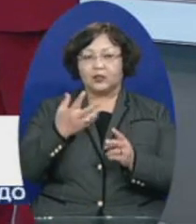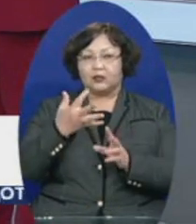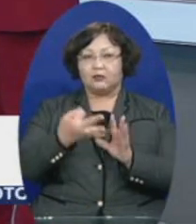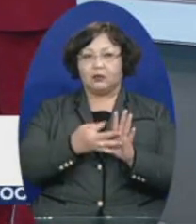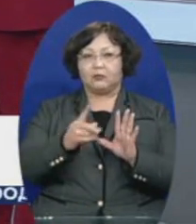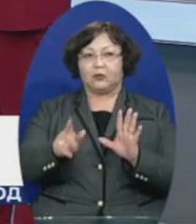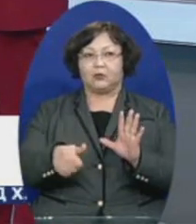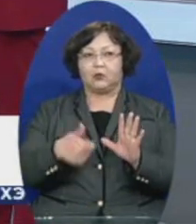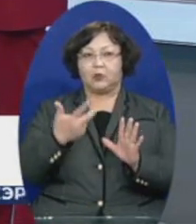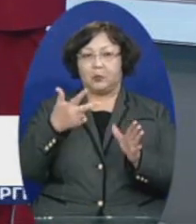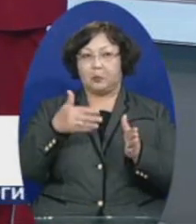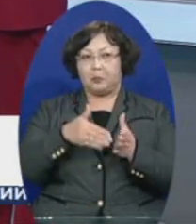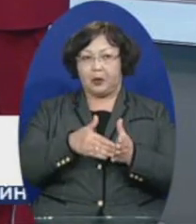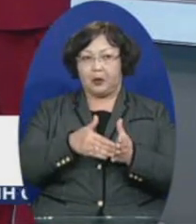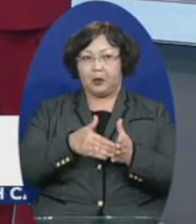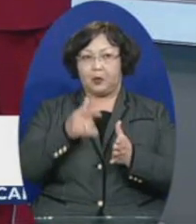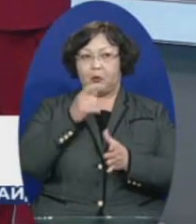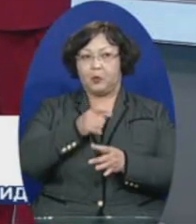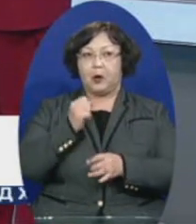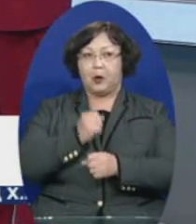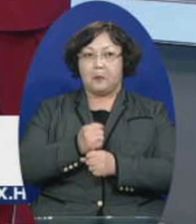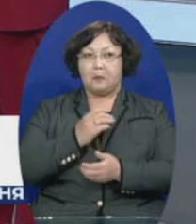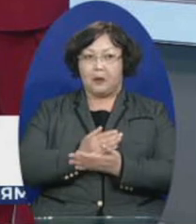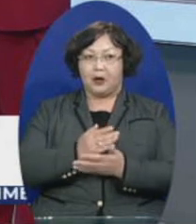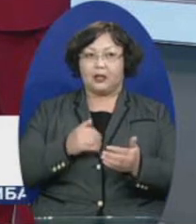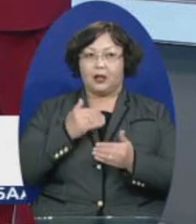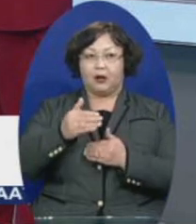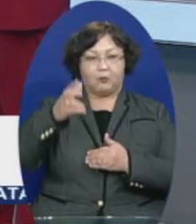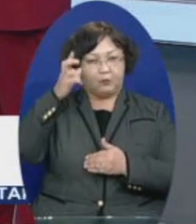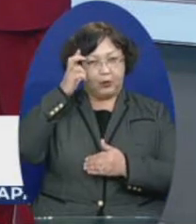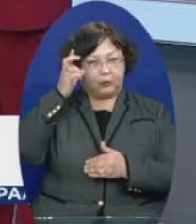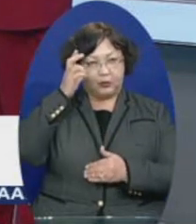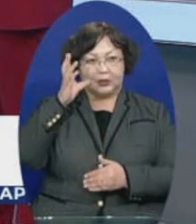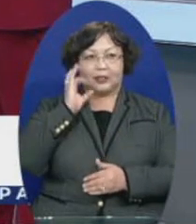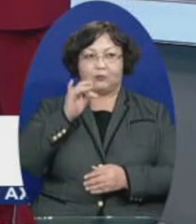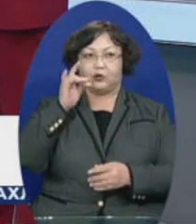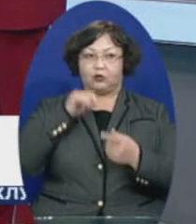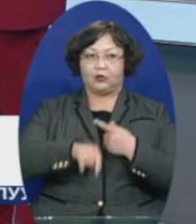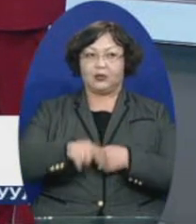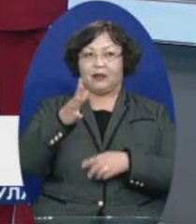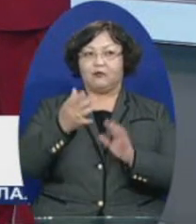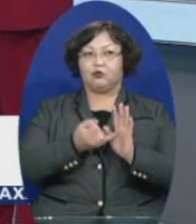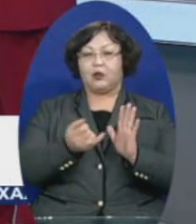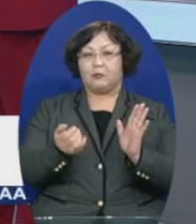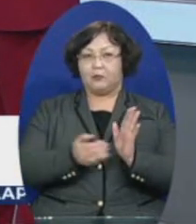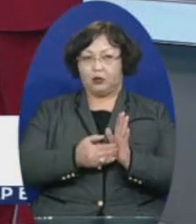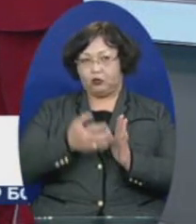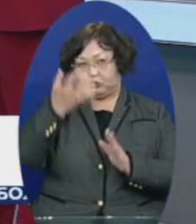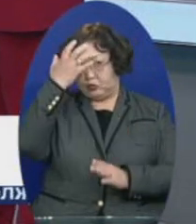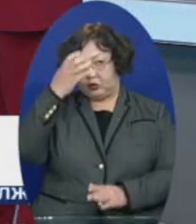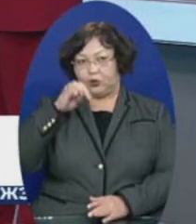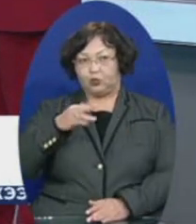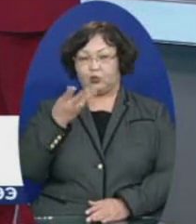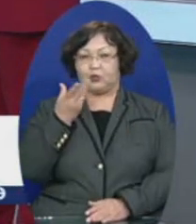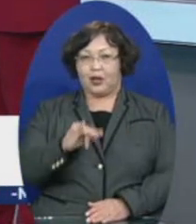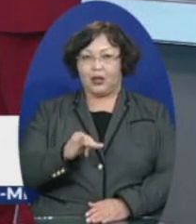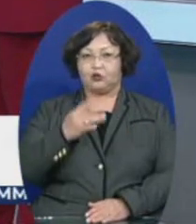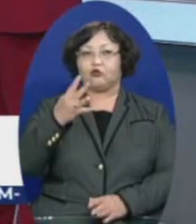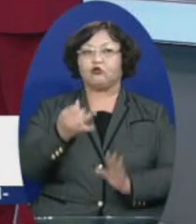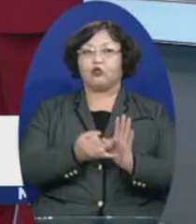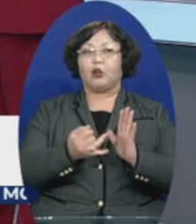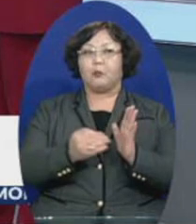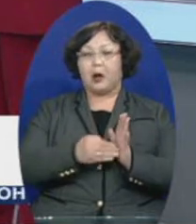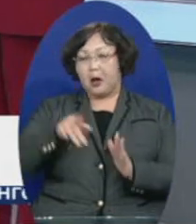58.3 мянган ажилчин байгаа бол за дараагар нь боловсролын салбарт 56 мянга, төрийн тусгайд 47 мянга, за эрүүл